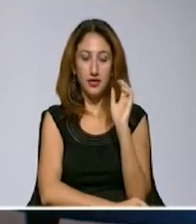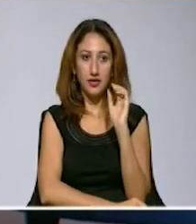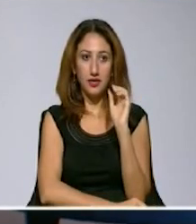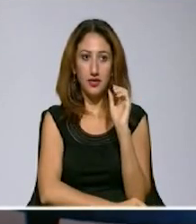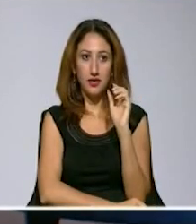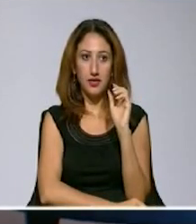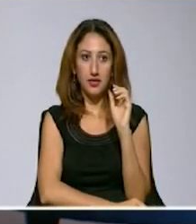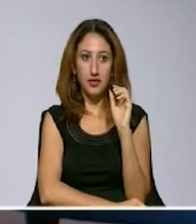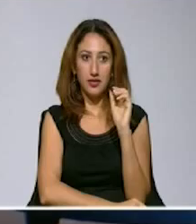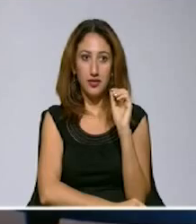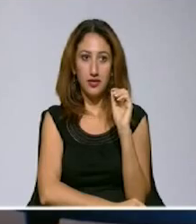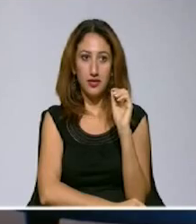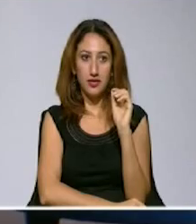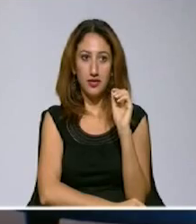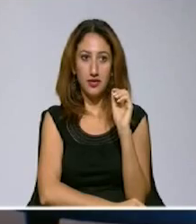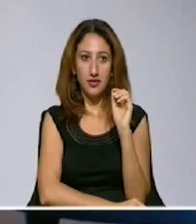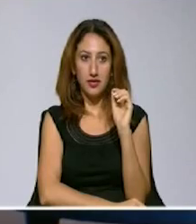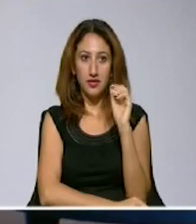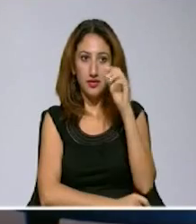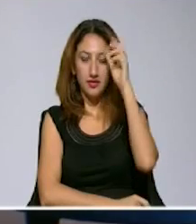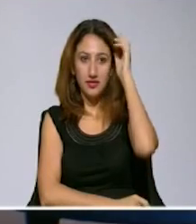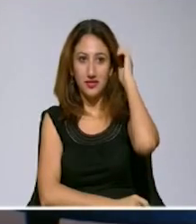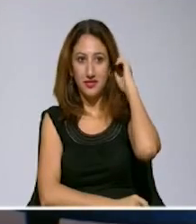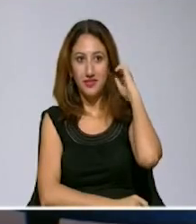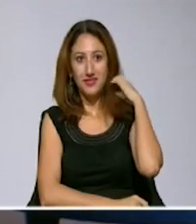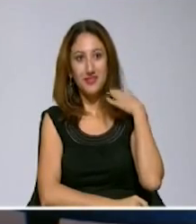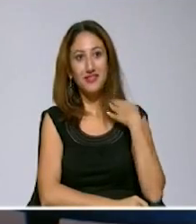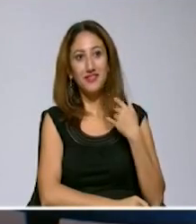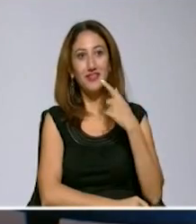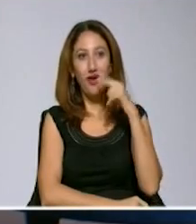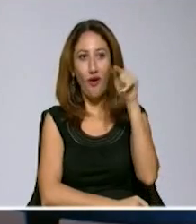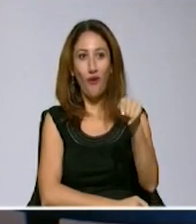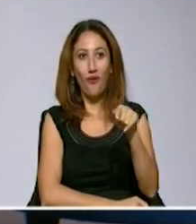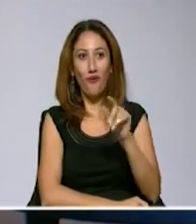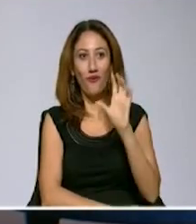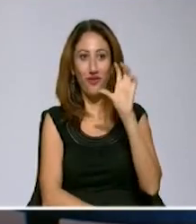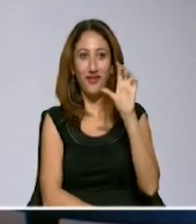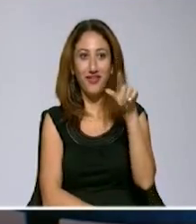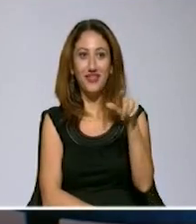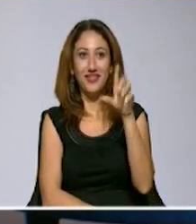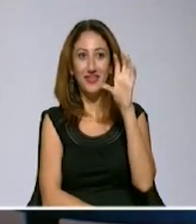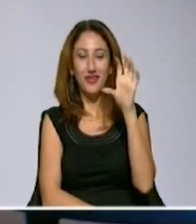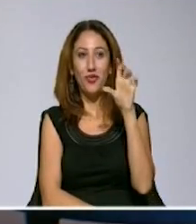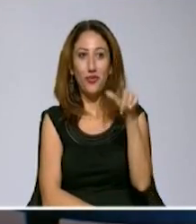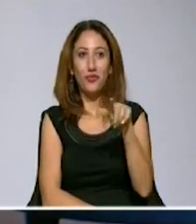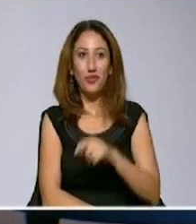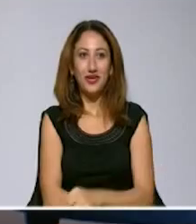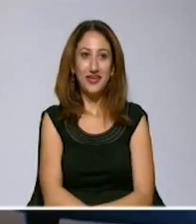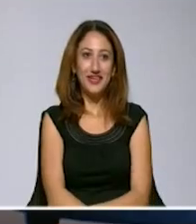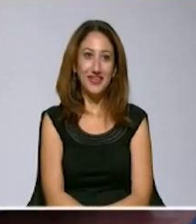بسم الله. يبقى السبع هارت اللي حضرتك. ايه ده؟ صح. ايه ده؟